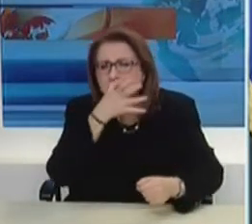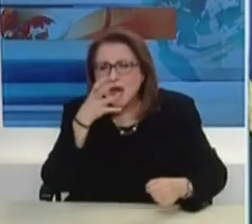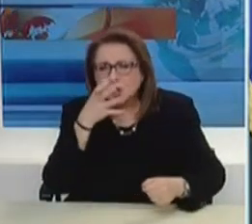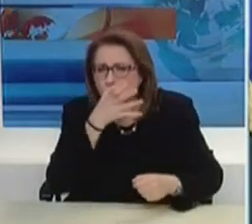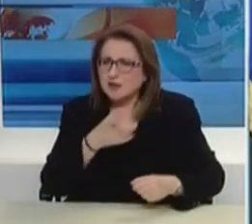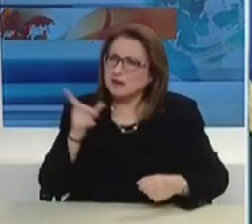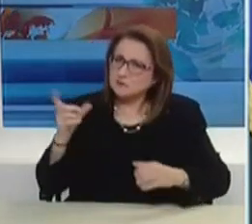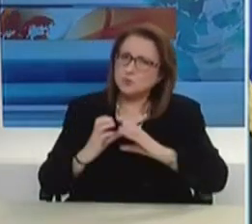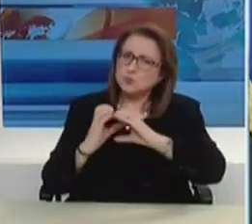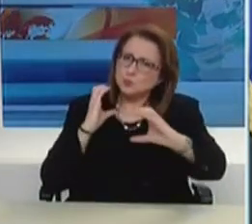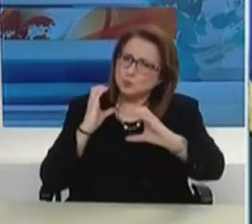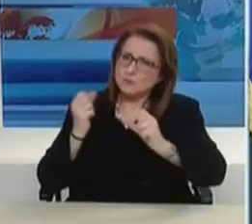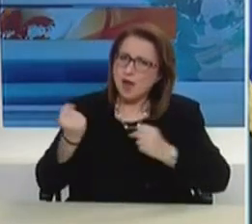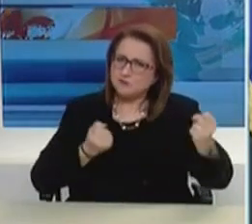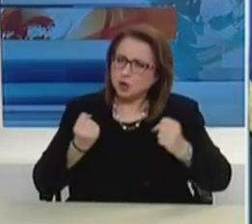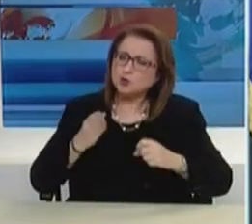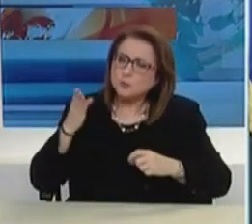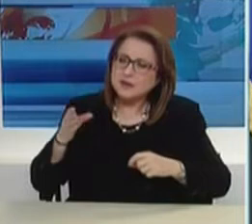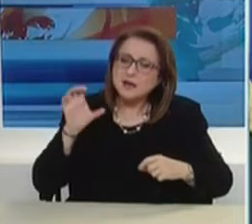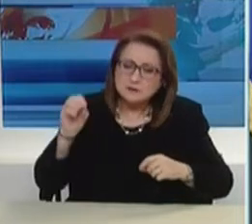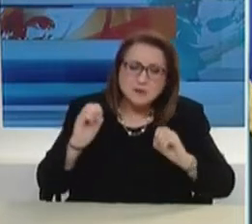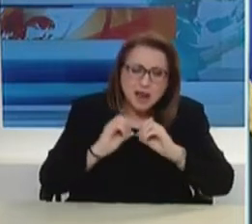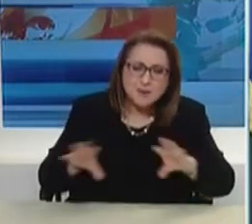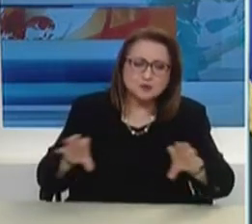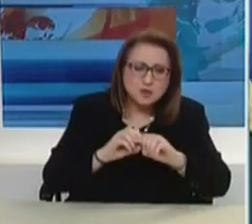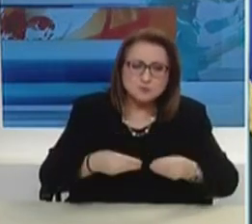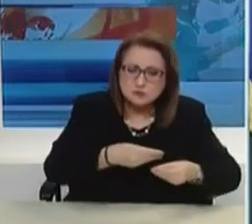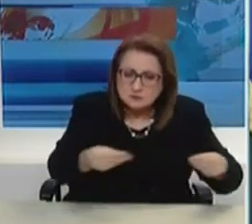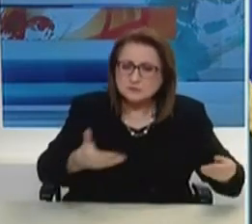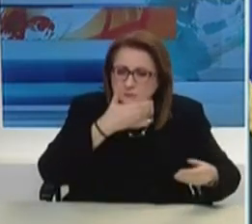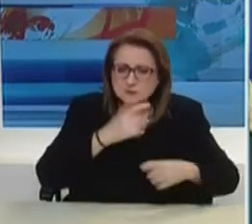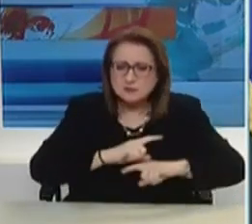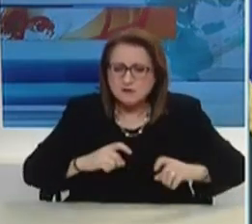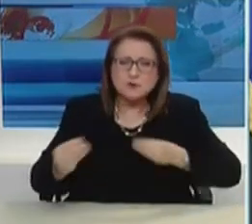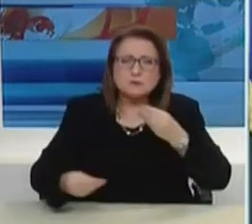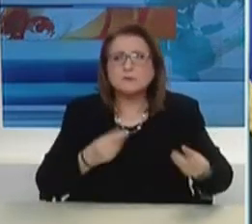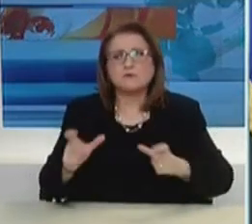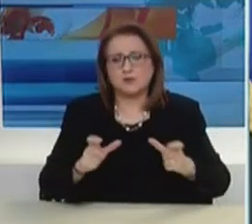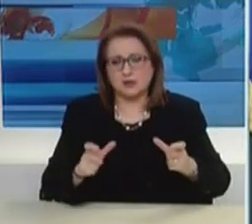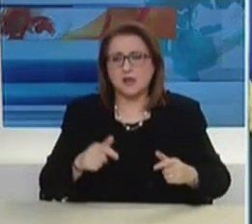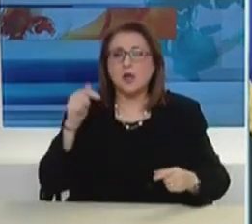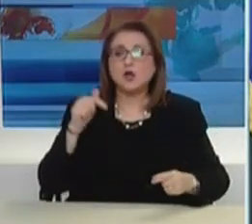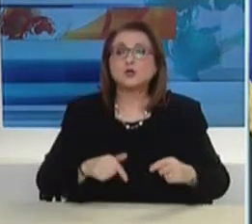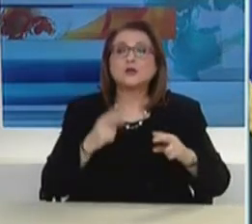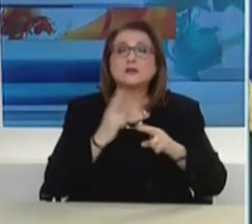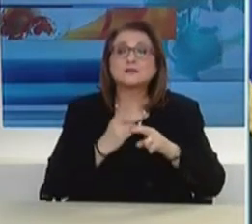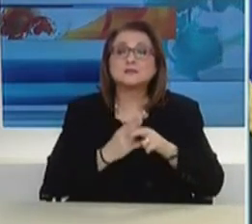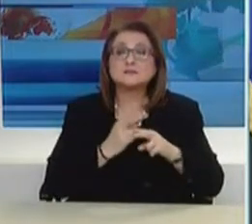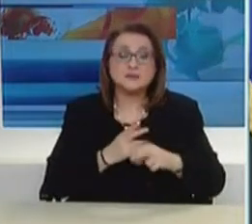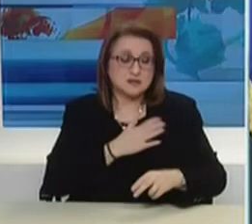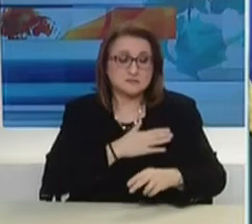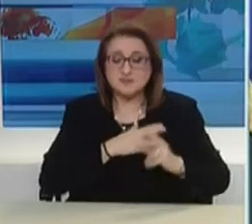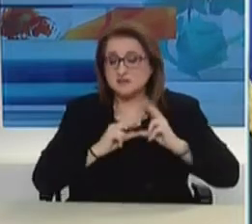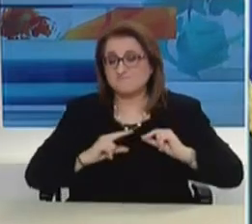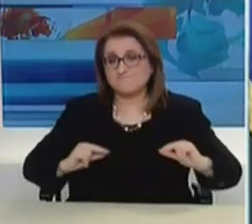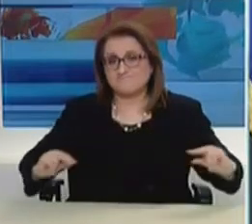Είναι ώρα για επιστημονική στάση με βάση τα δεδομένα. Είναι ώρα για ομοψυχία. Τα μέτρα που παίρνουν οι περισσότερες χώρες